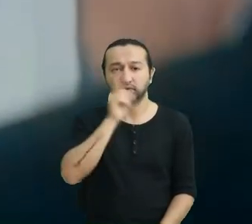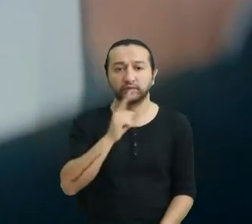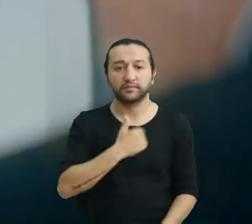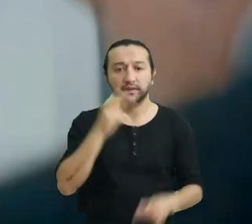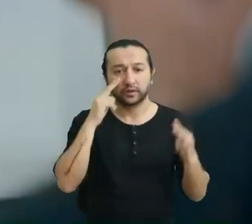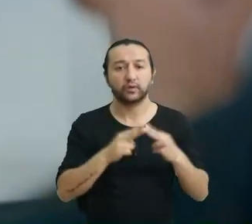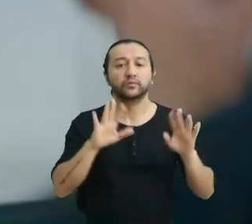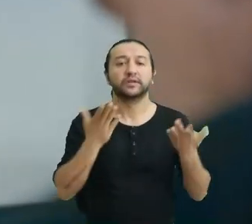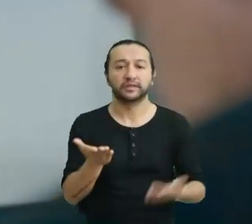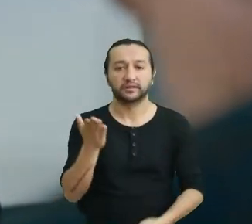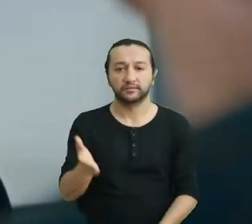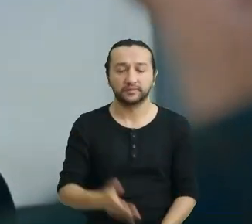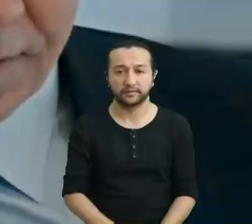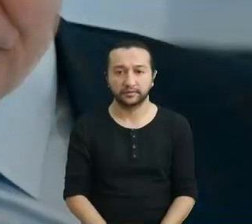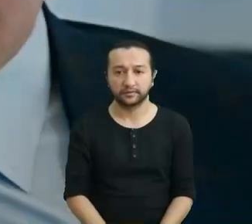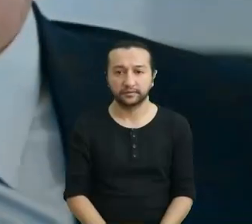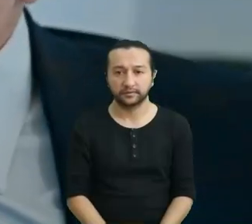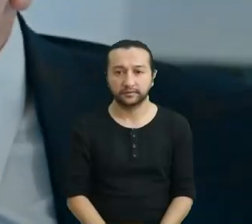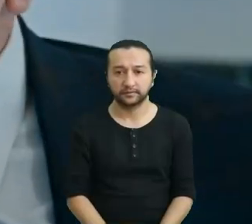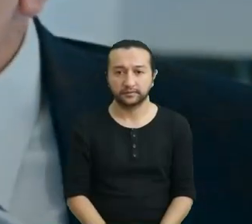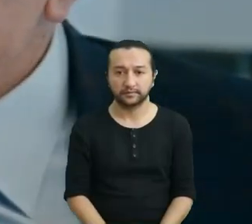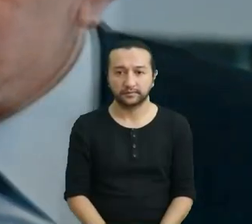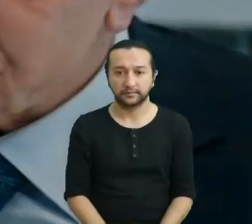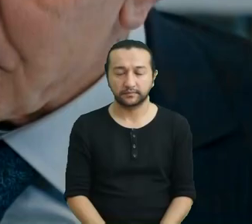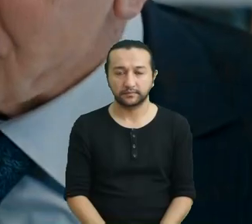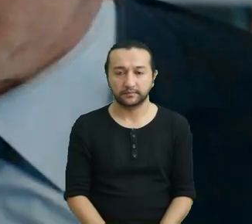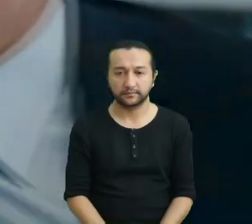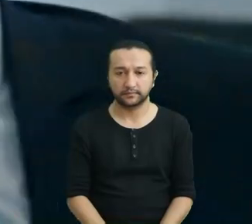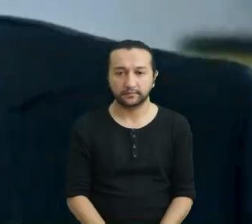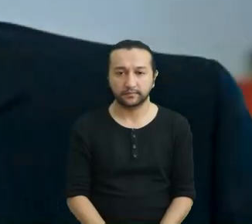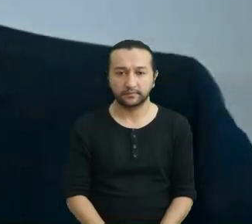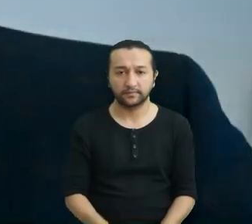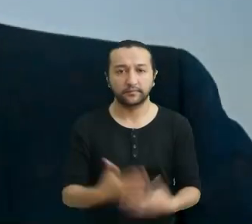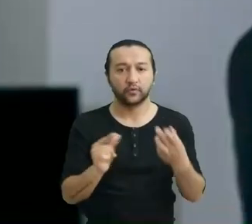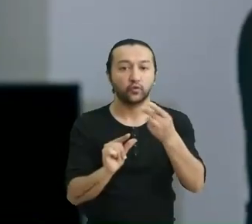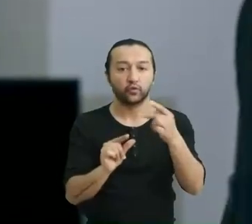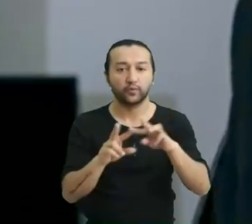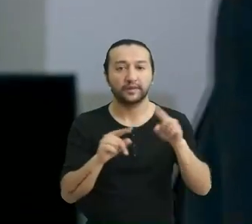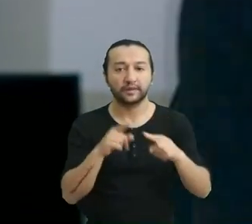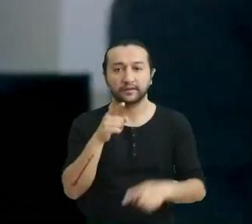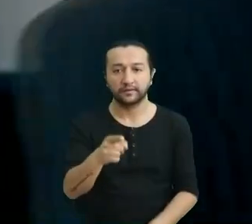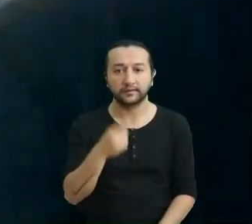benimle görüşmediler bile. Ender Ümit'e yaklaşıyor. Ümit.